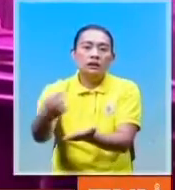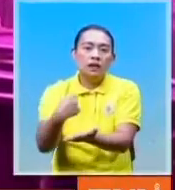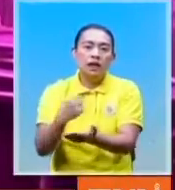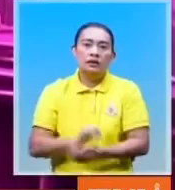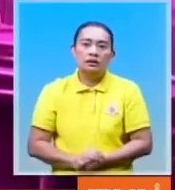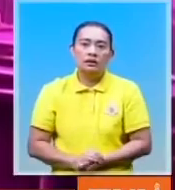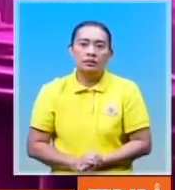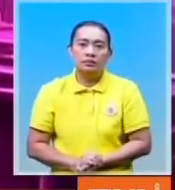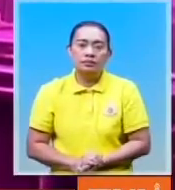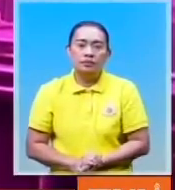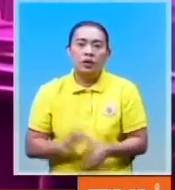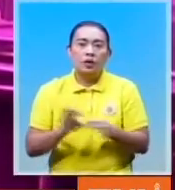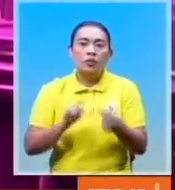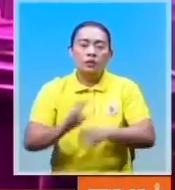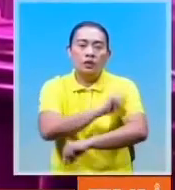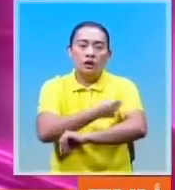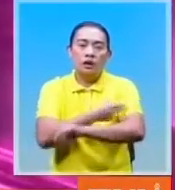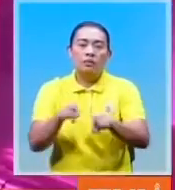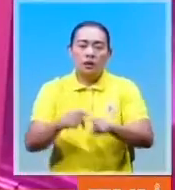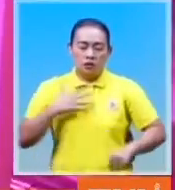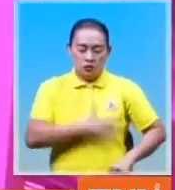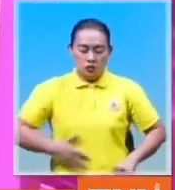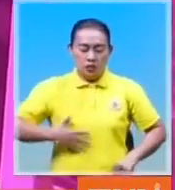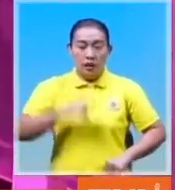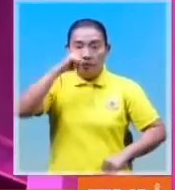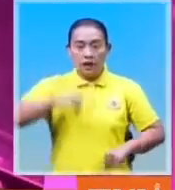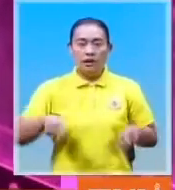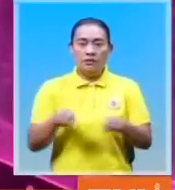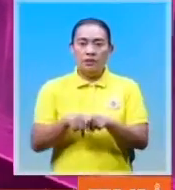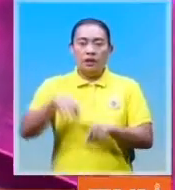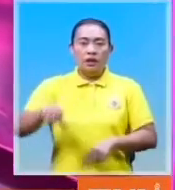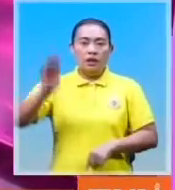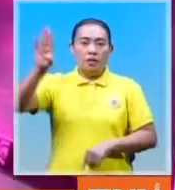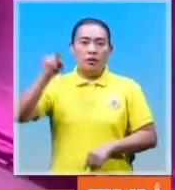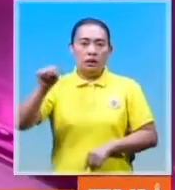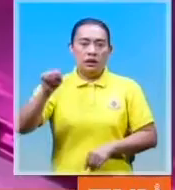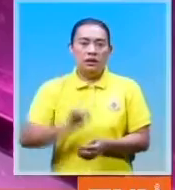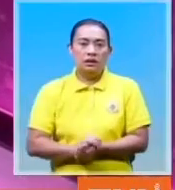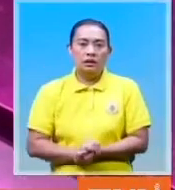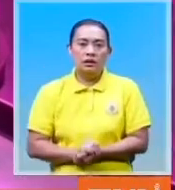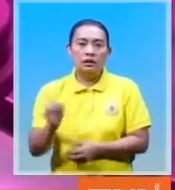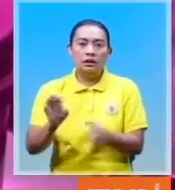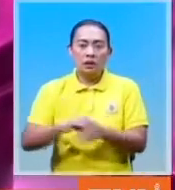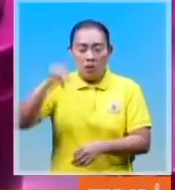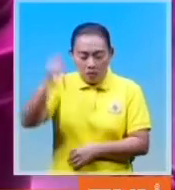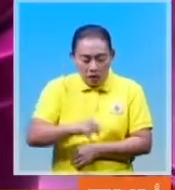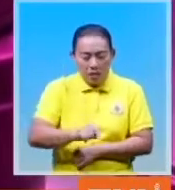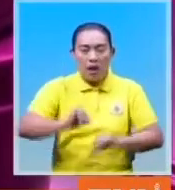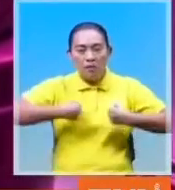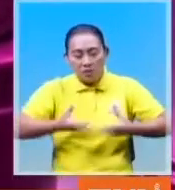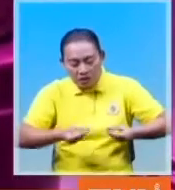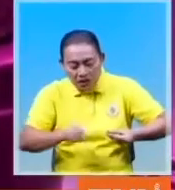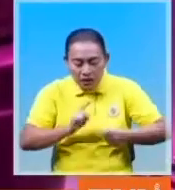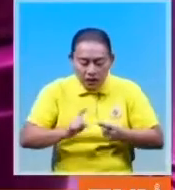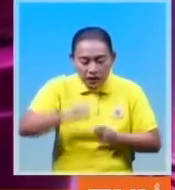ตภัณฑ์กัญชาทางการแพทย์เพื่อสุขภาพจากประเทศไทยก็ยืนยันว่าบริษัทต่างชาติไม่สามารถที่จะเข้ามาครอบครองที่ดินในบ้าน